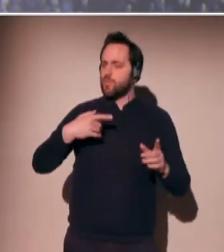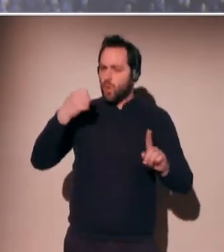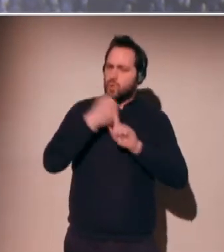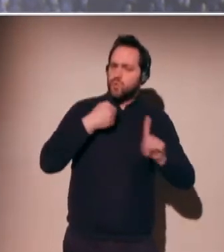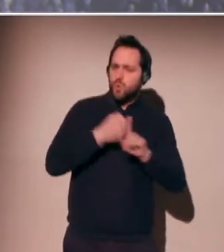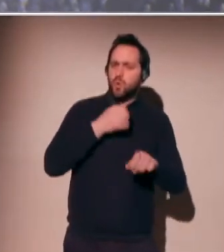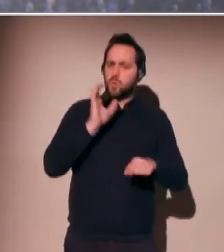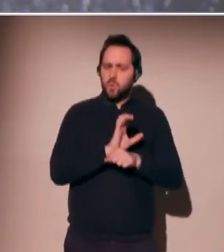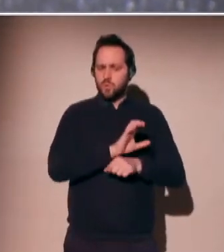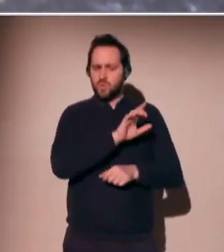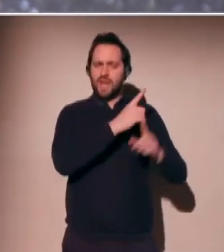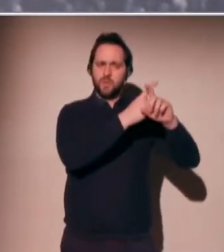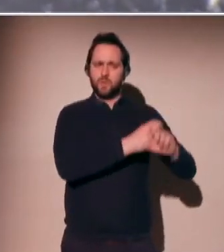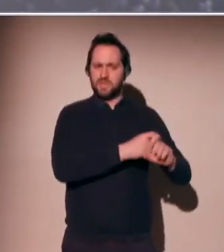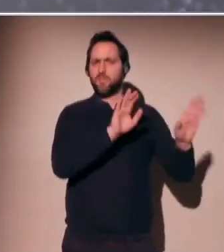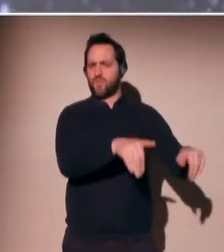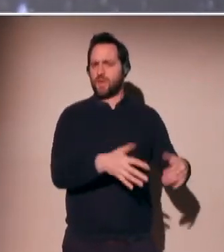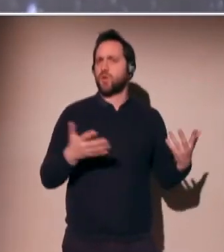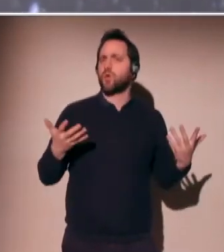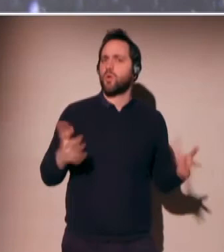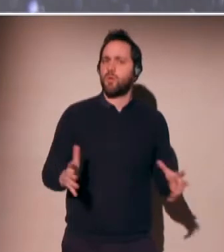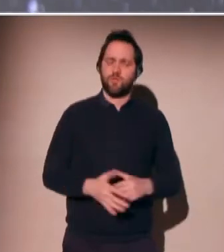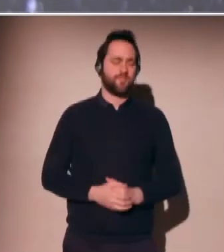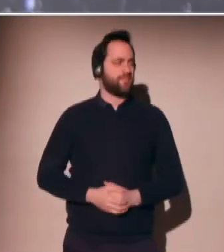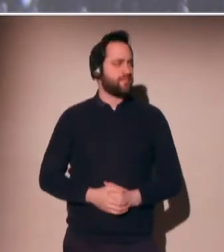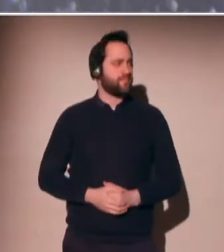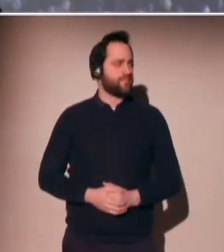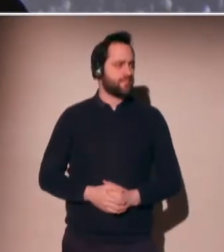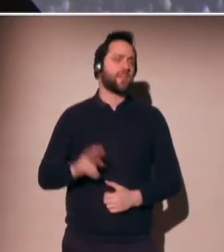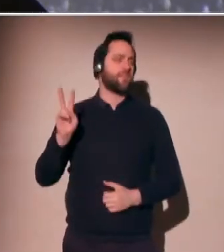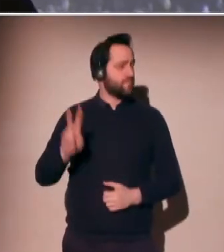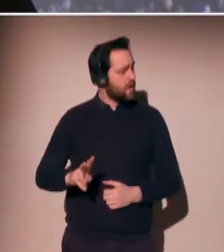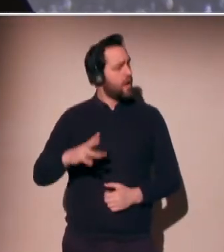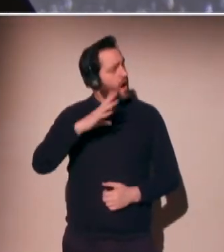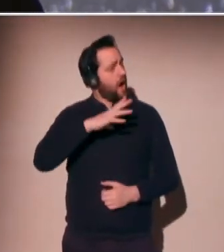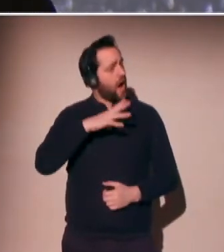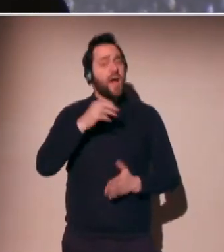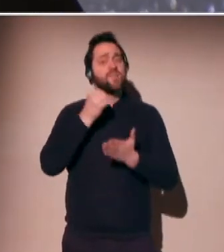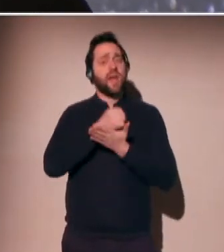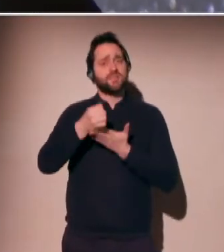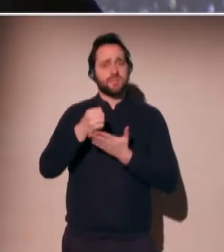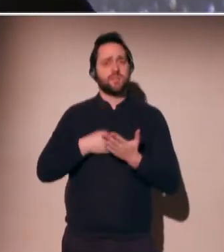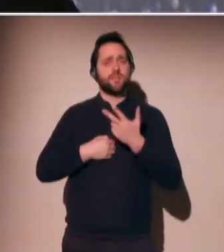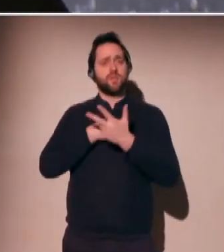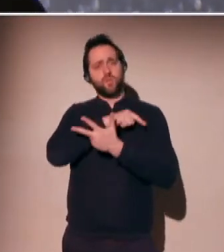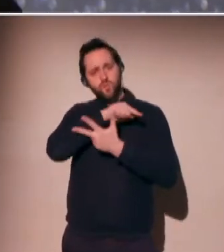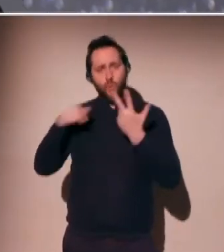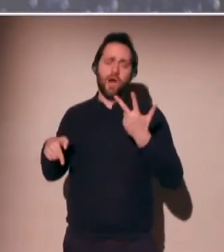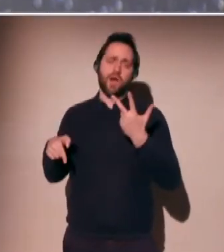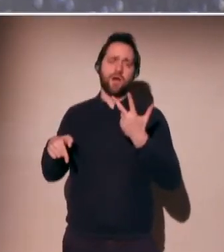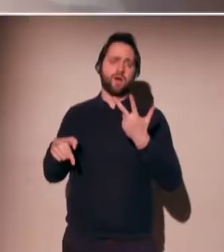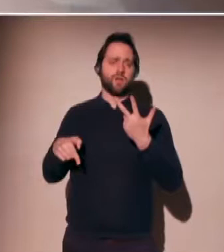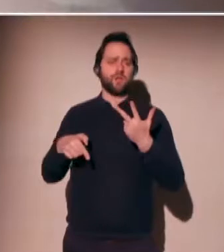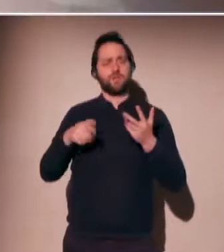Où commencer et à quoi s'attendre? Alors, il existe 3 types de tests que l'on peut effectuer. Enfin, 3 choses qu'on peut faire pour la